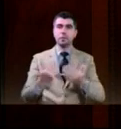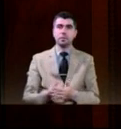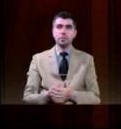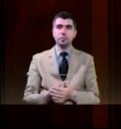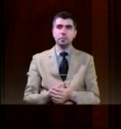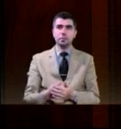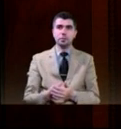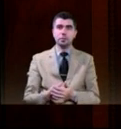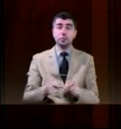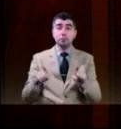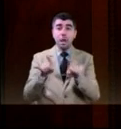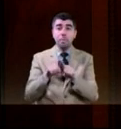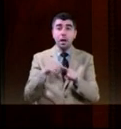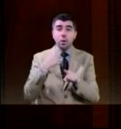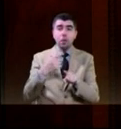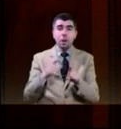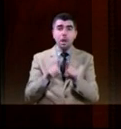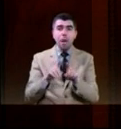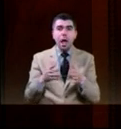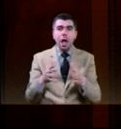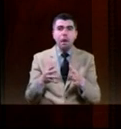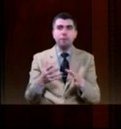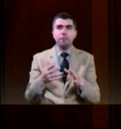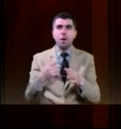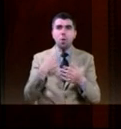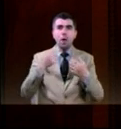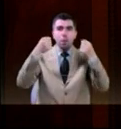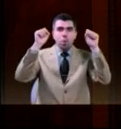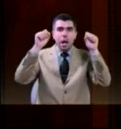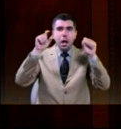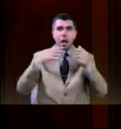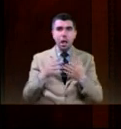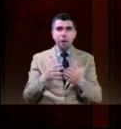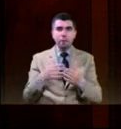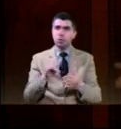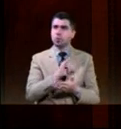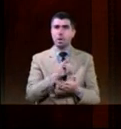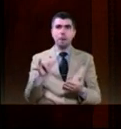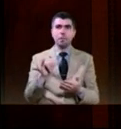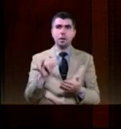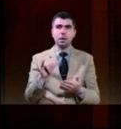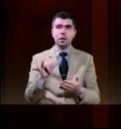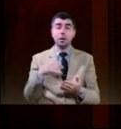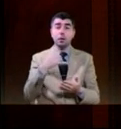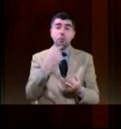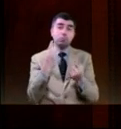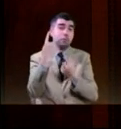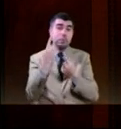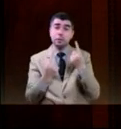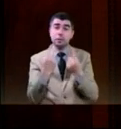هو الصواب. انا مازال خافش من الشارع اذا ما كنتش انا داير شي خطا، واخا تكون النتائج سلبيه.